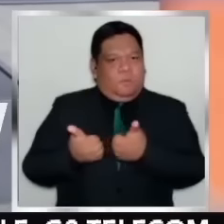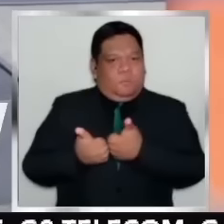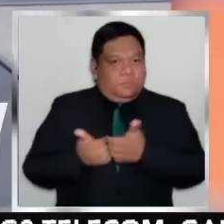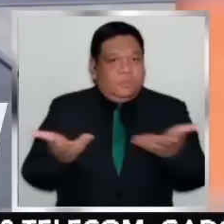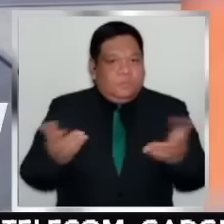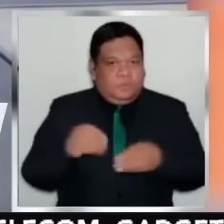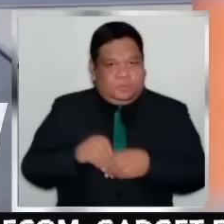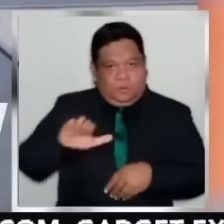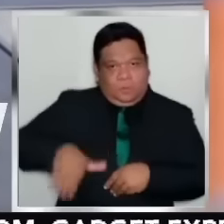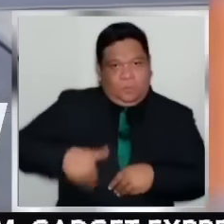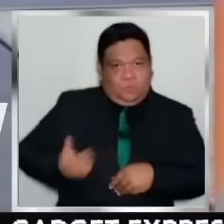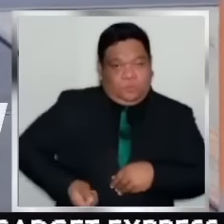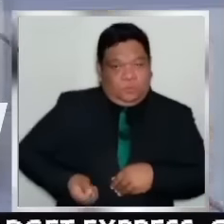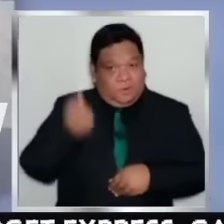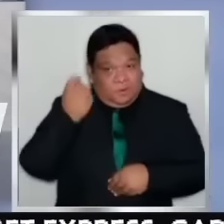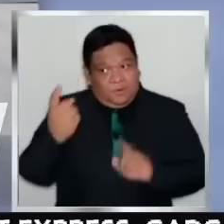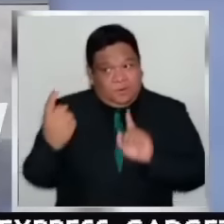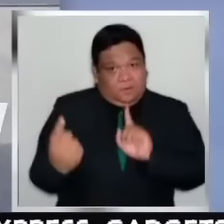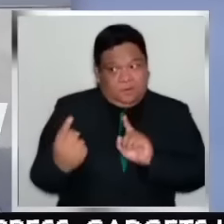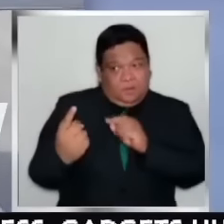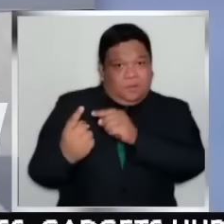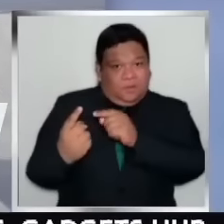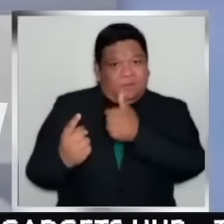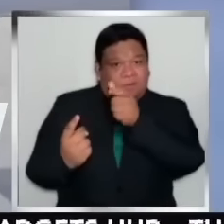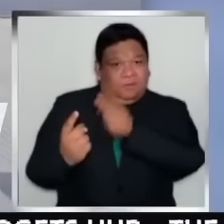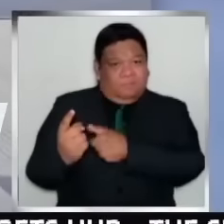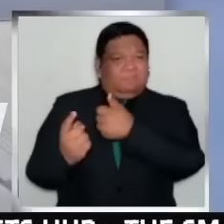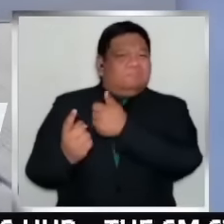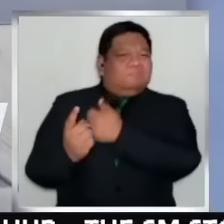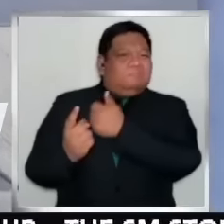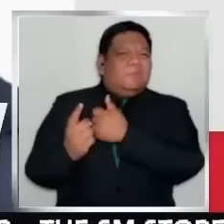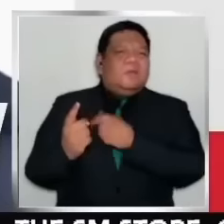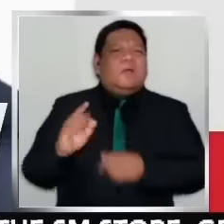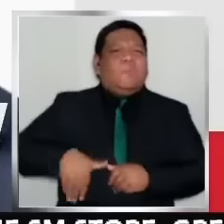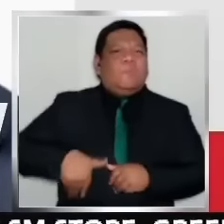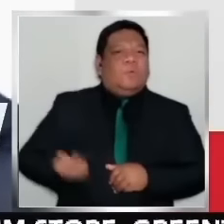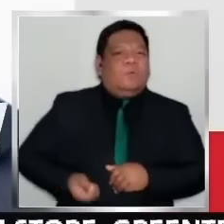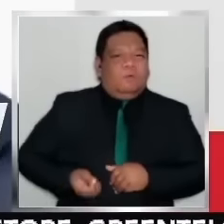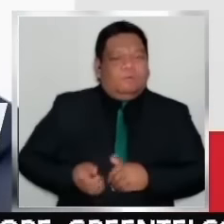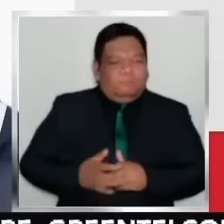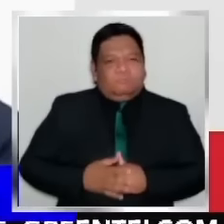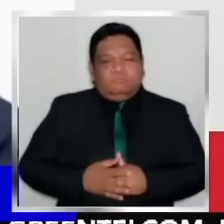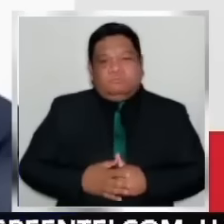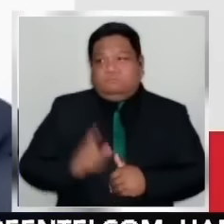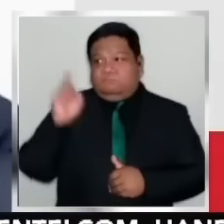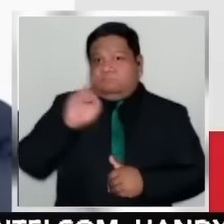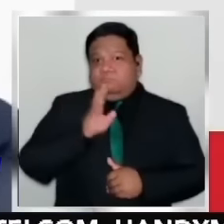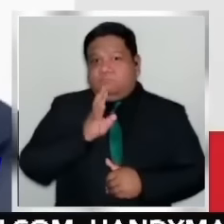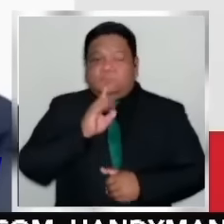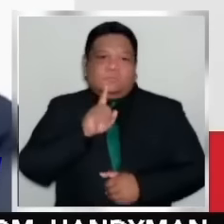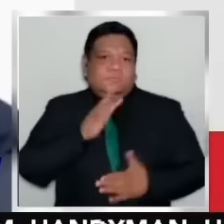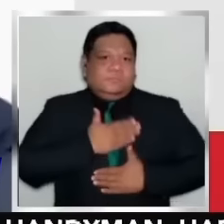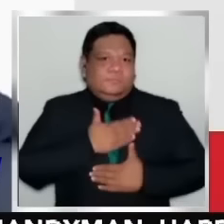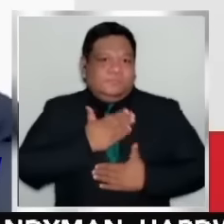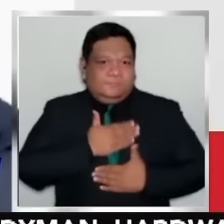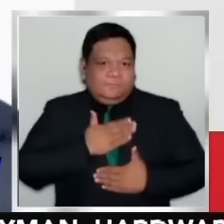court advantage ang katunggaling Cambodian na si Jessa Khan. Sobrang saya. Kakatapos lang namin ng training